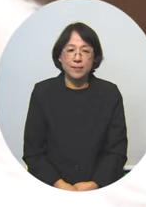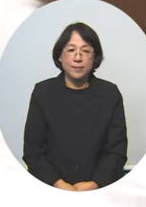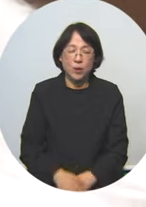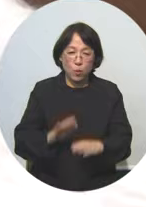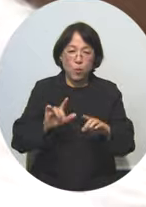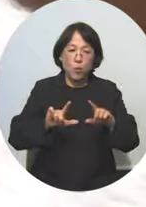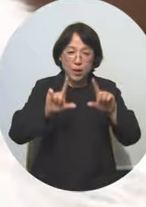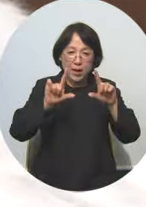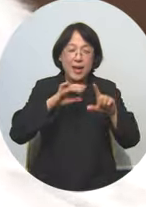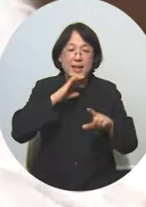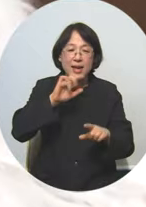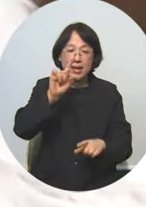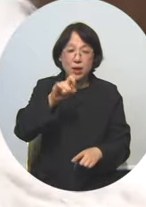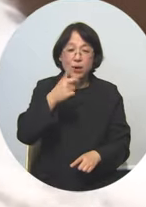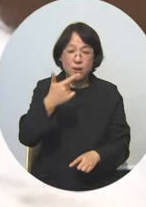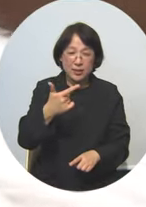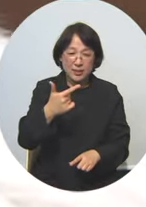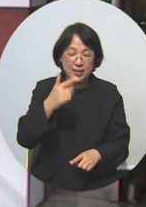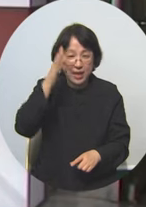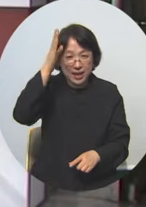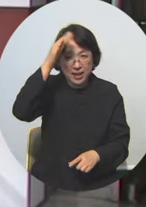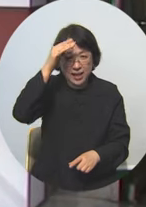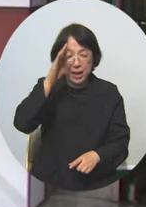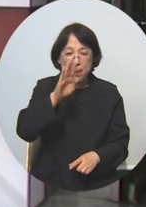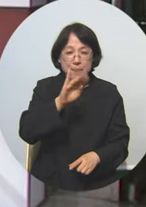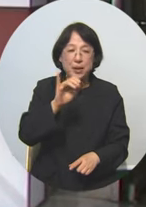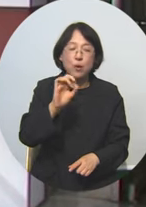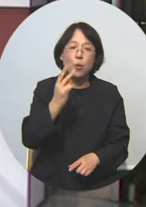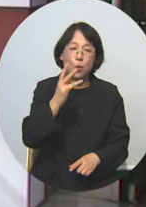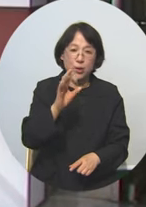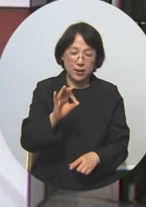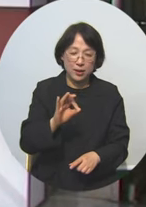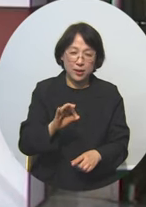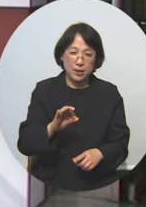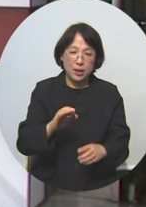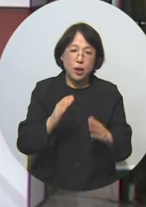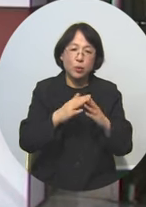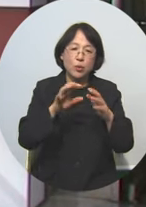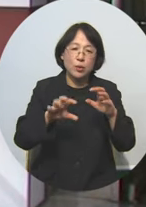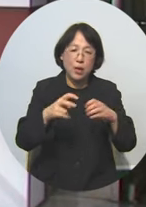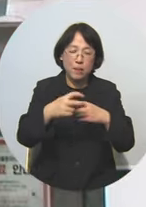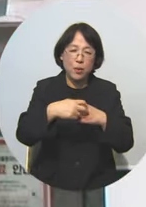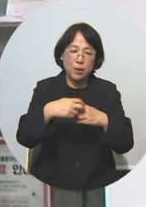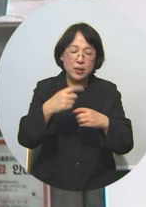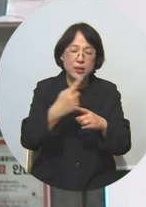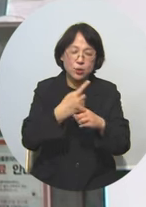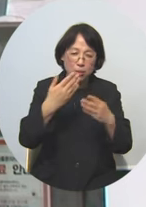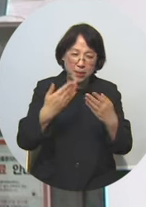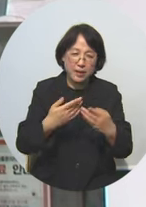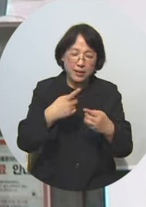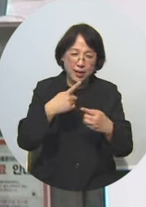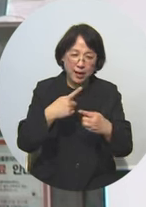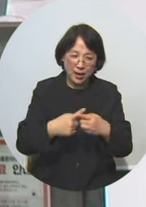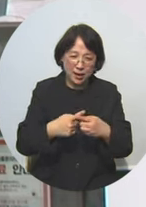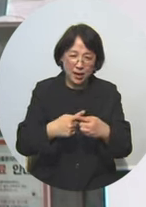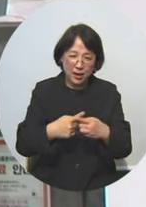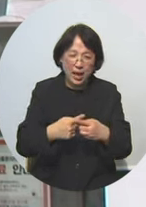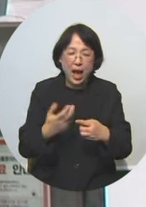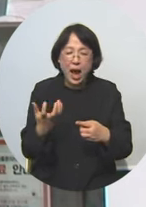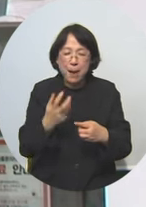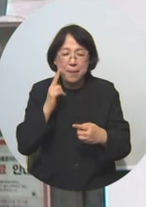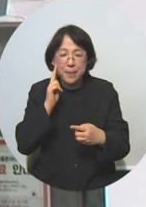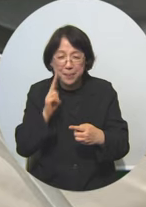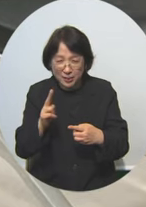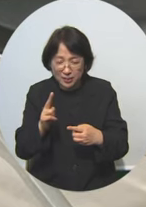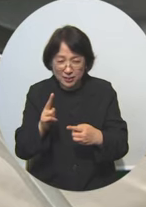올해 16살인 반려견 삐용이. 동네 병원에서 진료를 받다가 만성 췌장염과 함께 간에 혹이 생겼다는